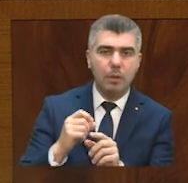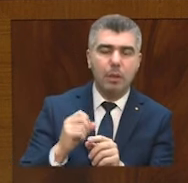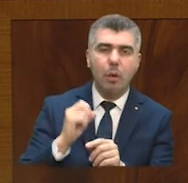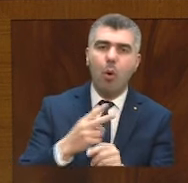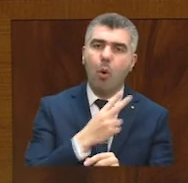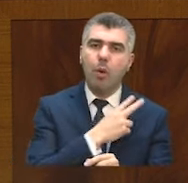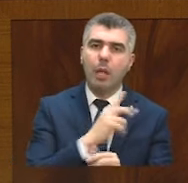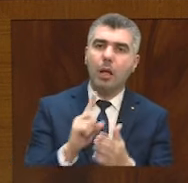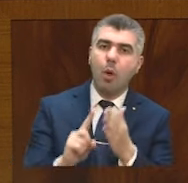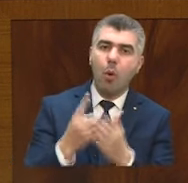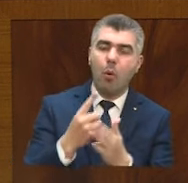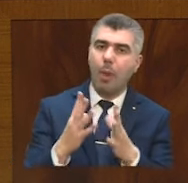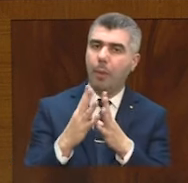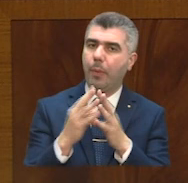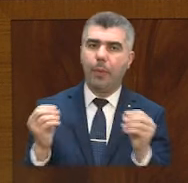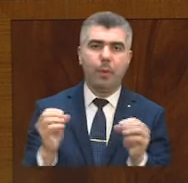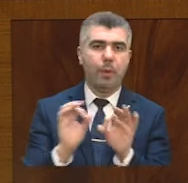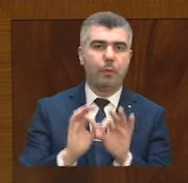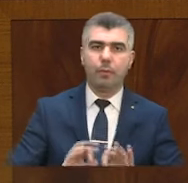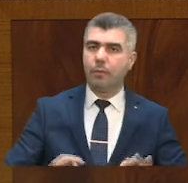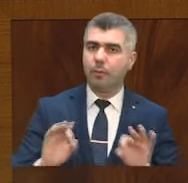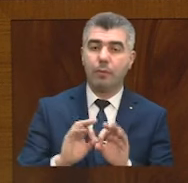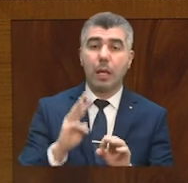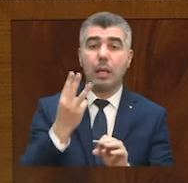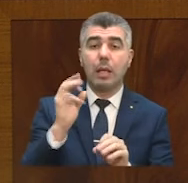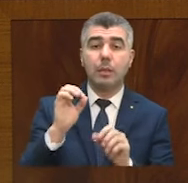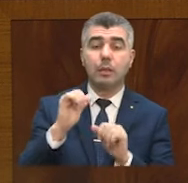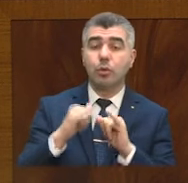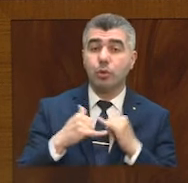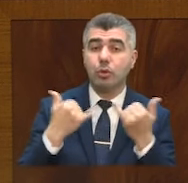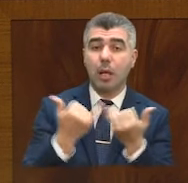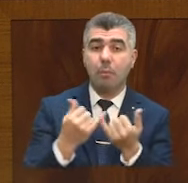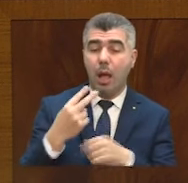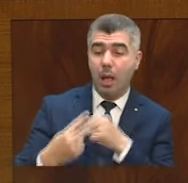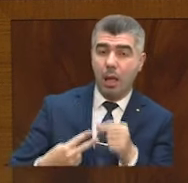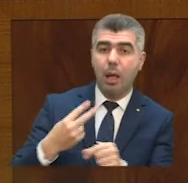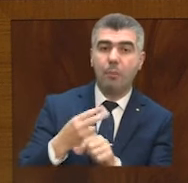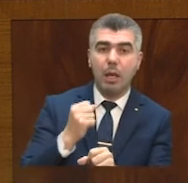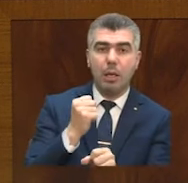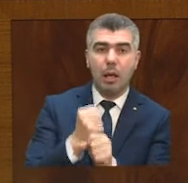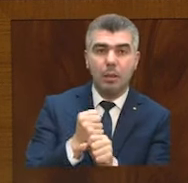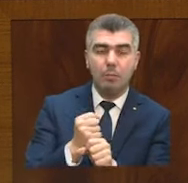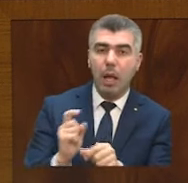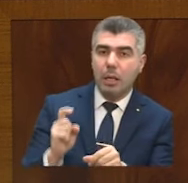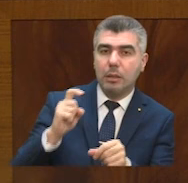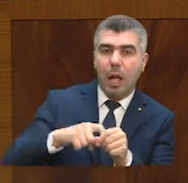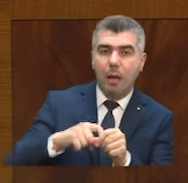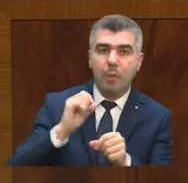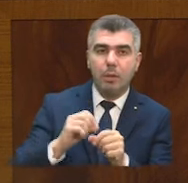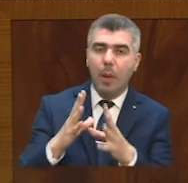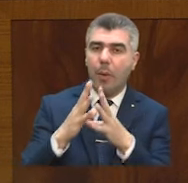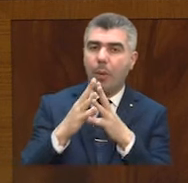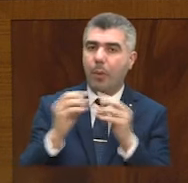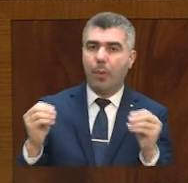المبتدئين لا شيء لحد الان 30 اجتماع سنتين من الاشتغال مع مع النقابات وتبخر